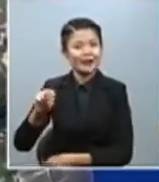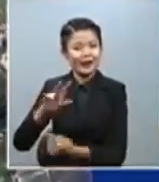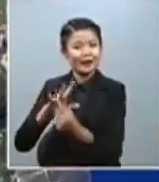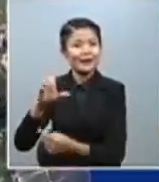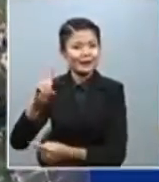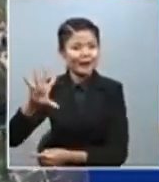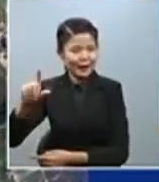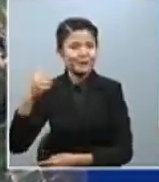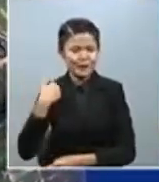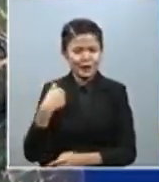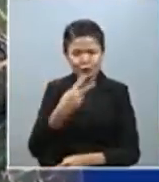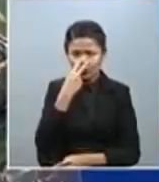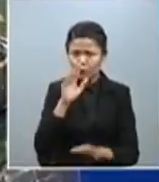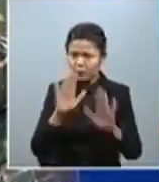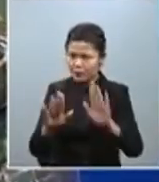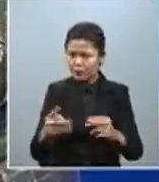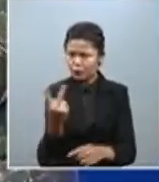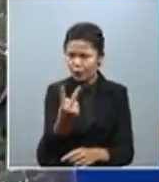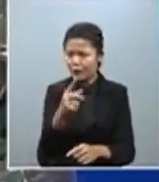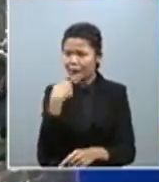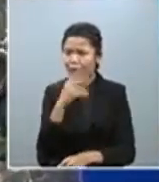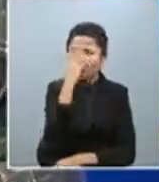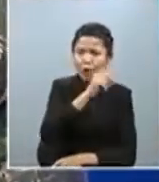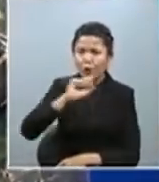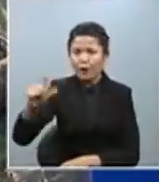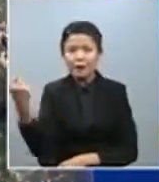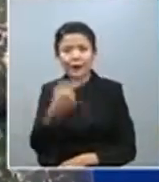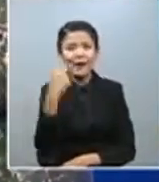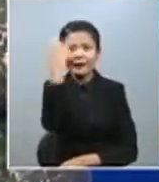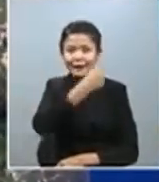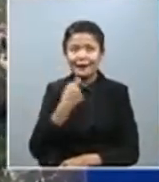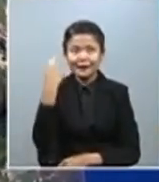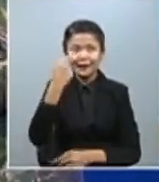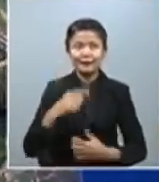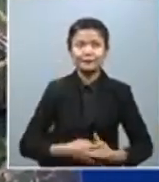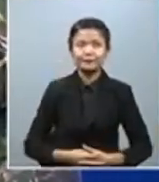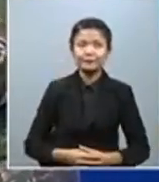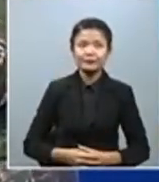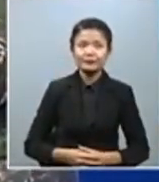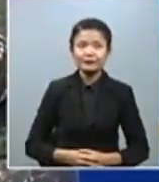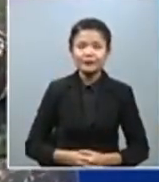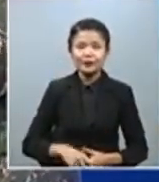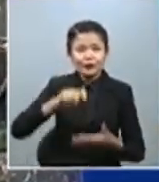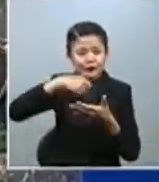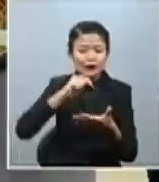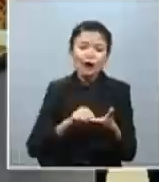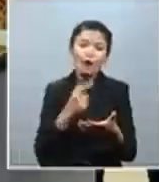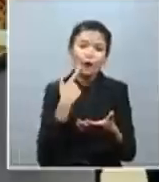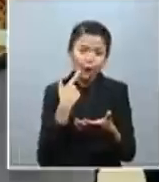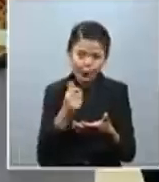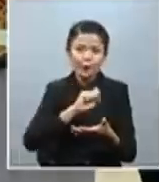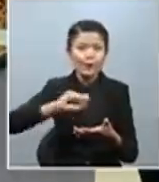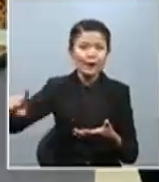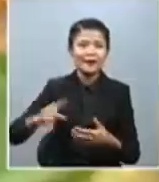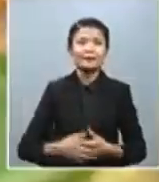าระหว่างณเดชน์กับณวัฒน์ใครจะหล่อกว่ากัน หล่อไม่หล่อแต่ความแซ่บพูดถึงเรื่องรายการอาหารเราแซ่บกว่าเขาเยอะ ส